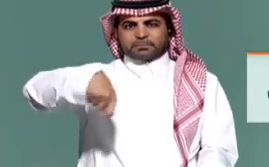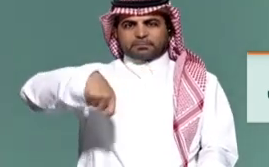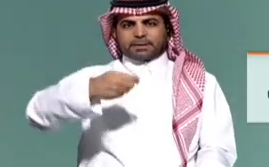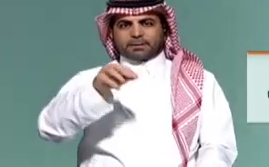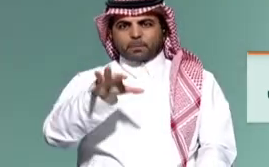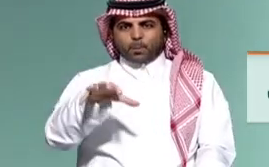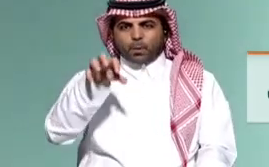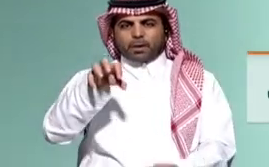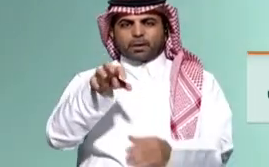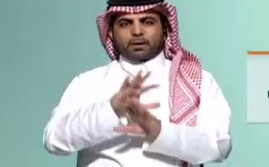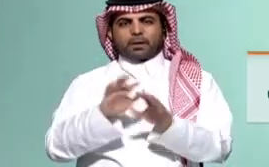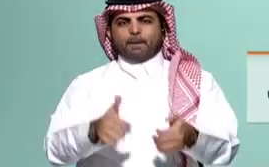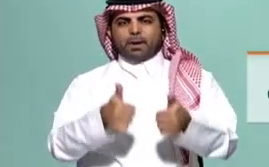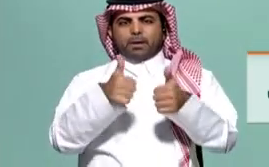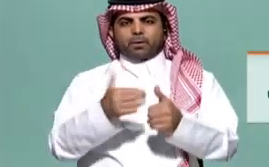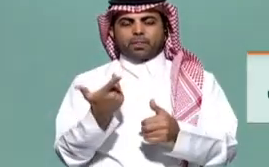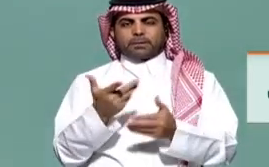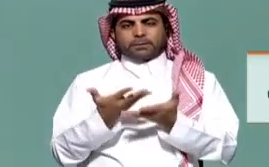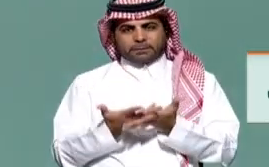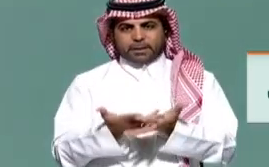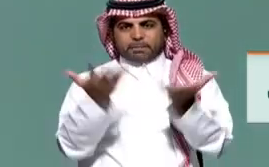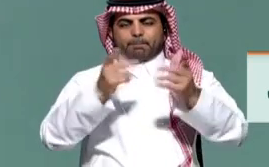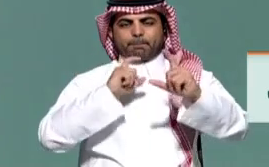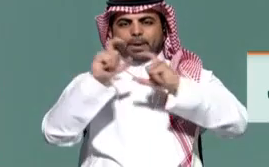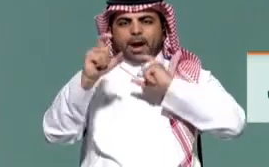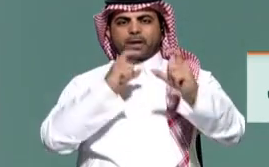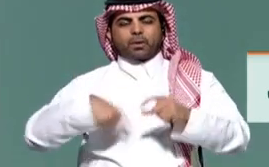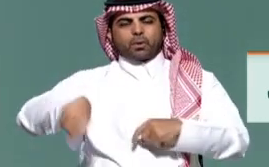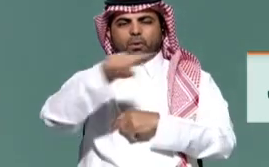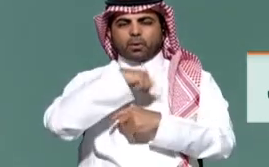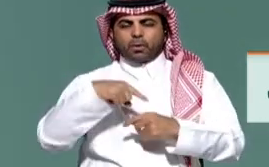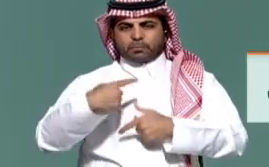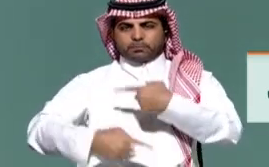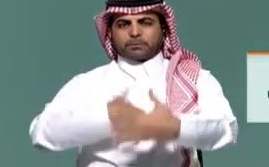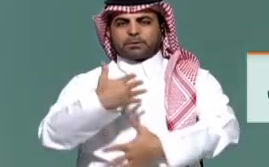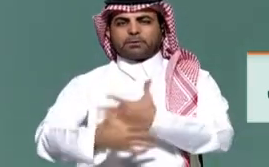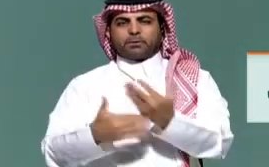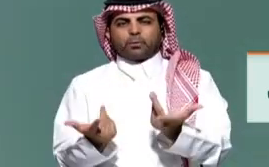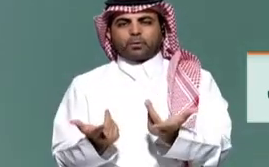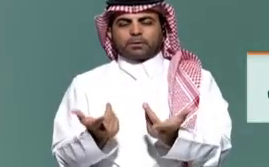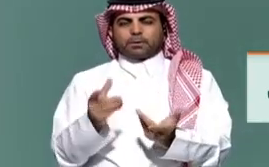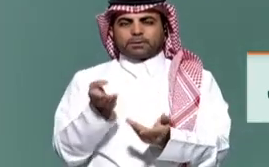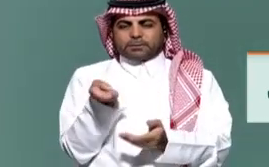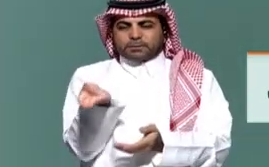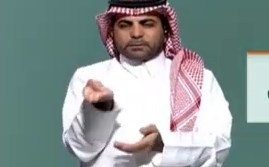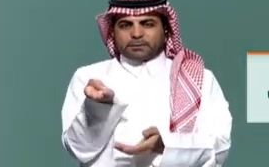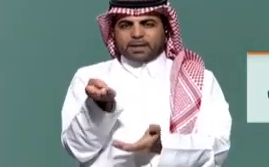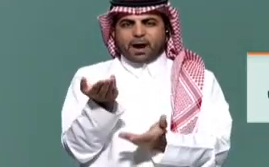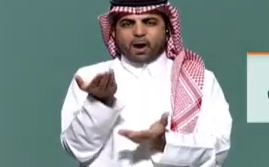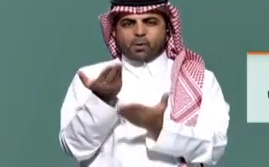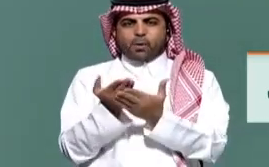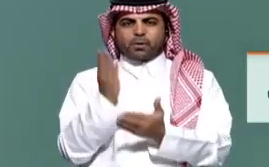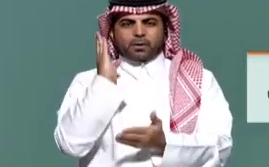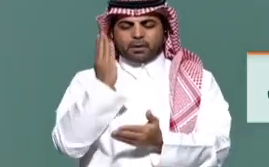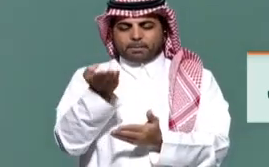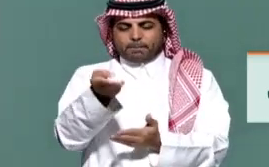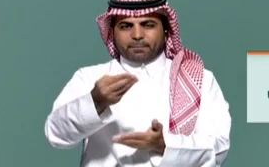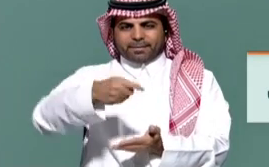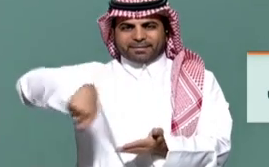الواحدة. وبموجب التعميم ستعمل البنوك المحلية ومقدم خدمات الدفع عبر أجهزة نقاط